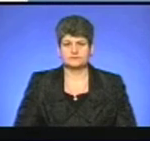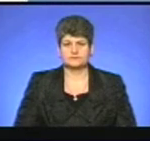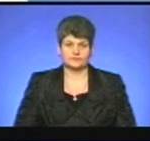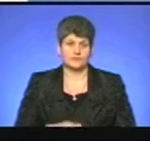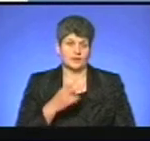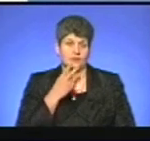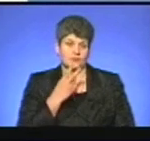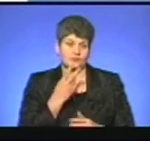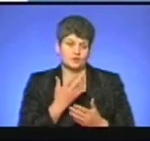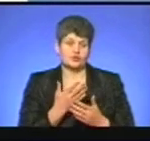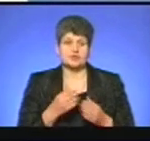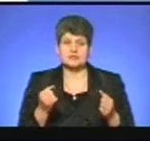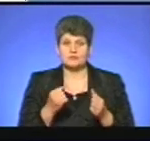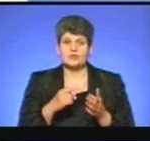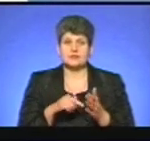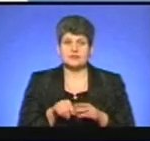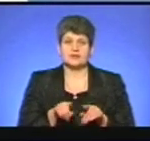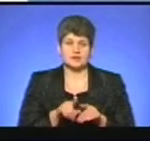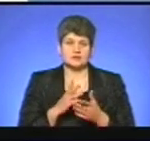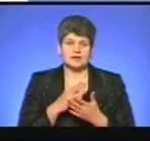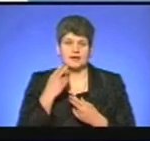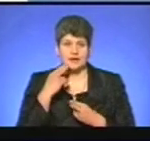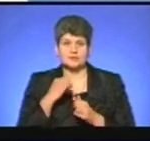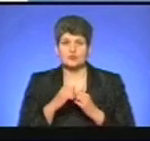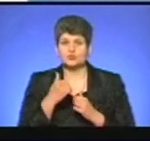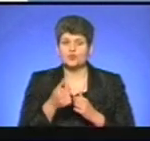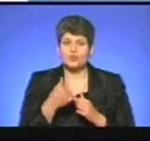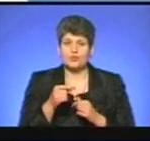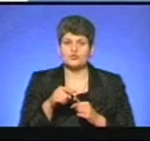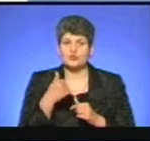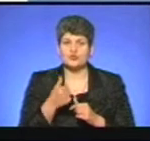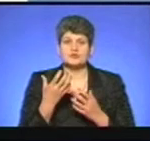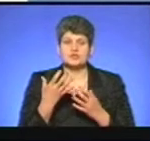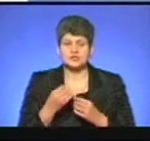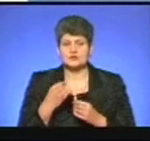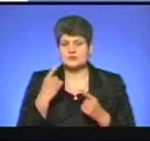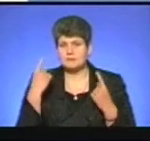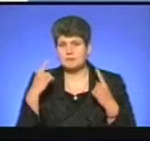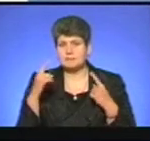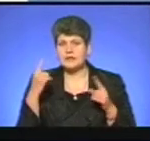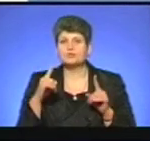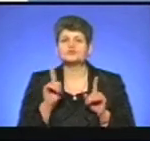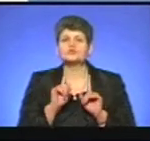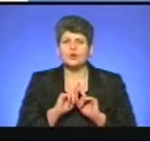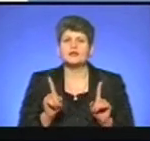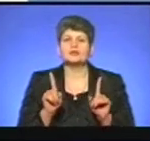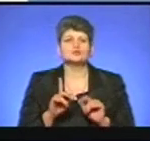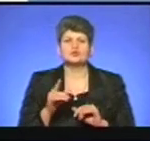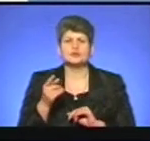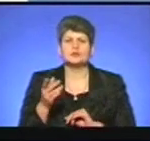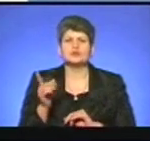Помітно, що зимове містечко також стає кращим з кожним роком, а цього року ще задумали щось таке оригінальне, чого не було минулі